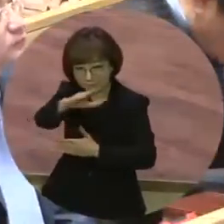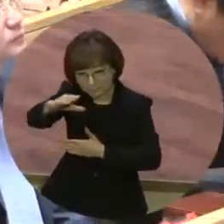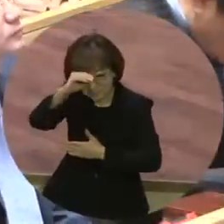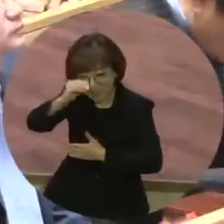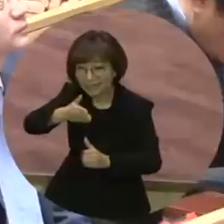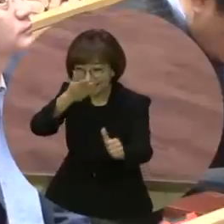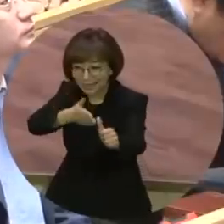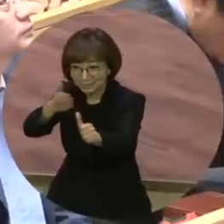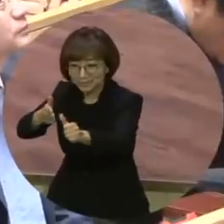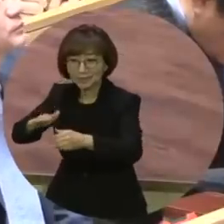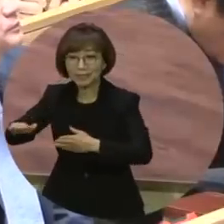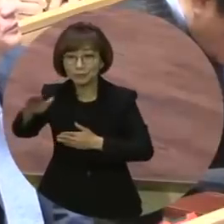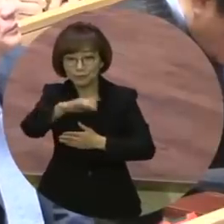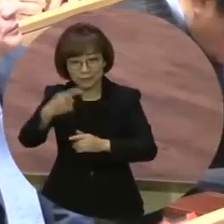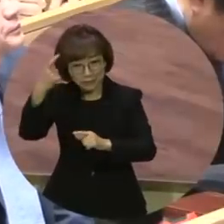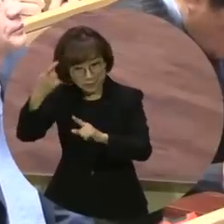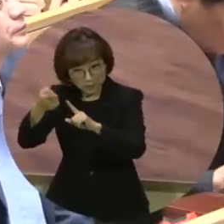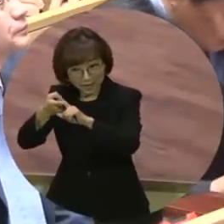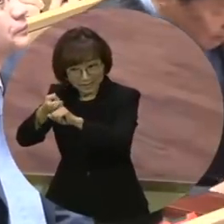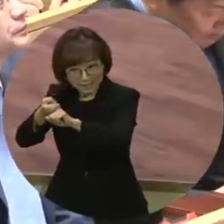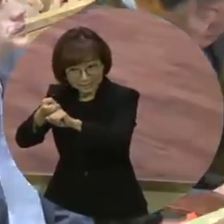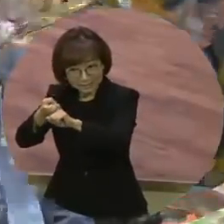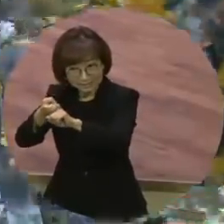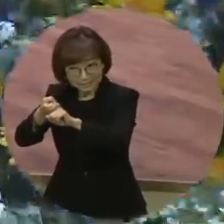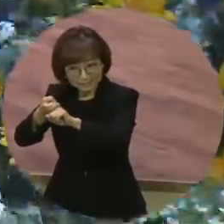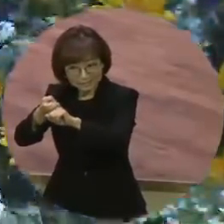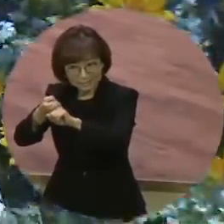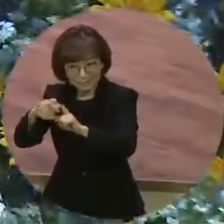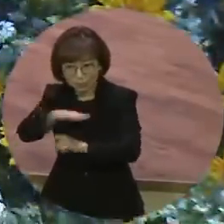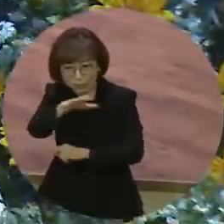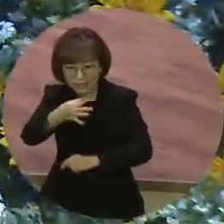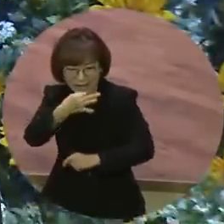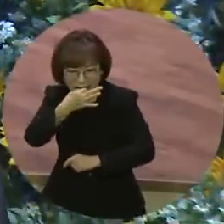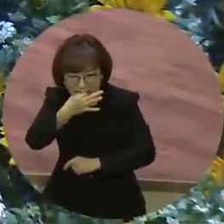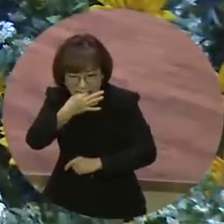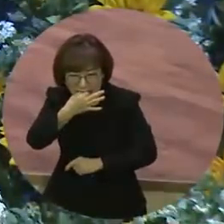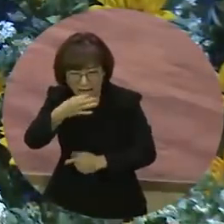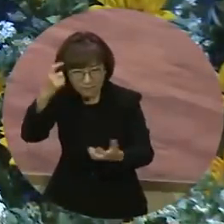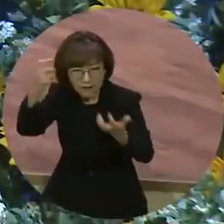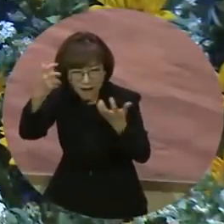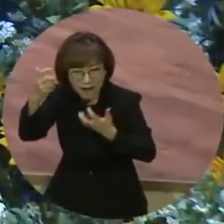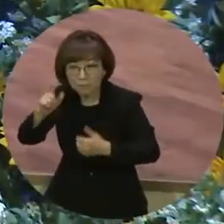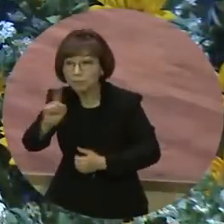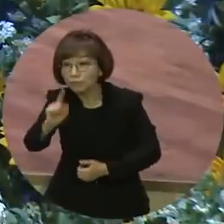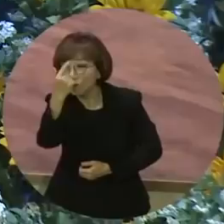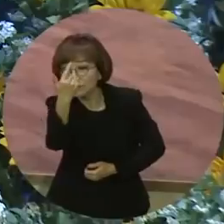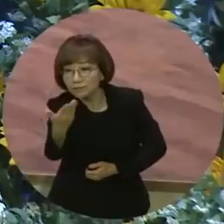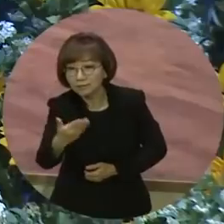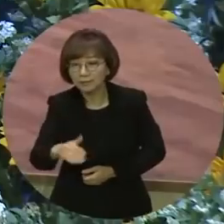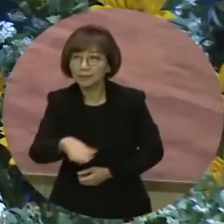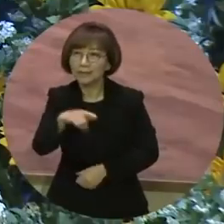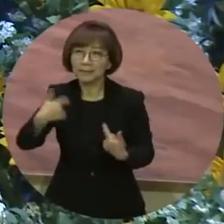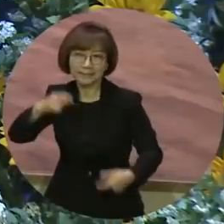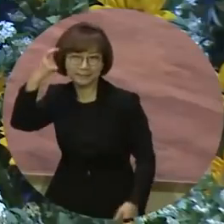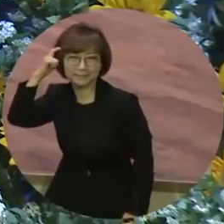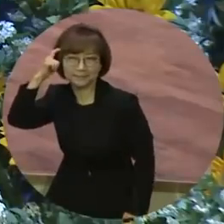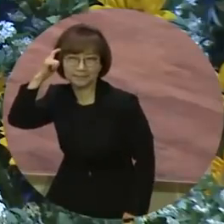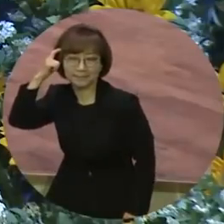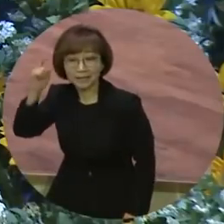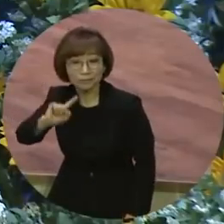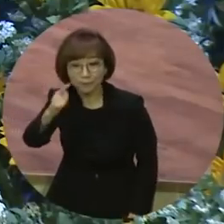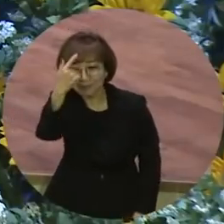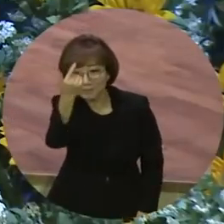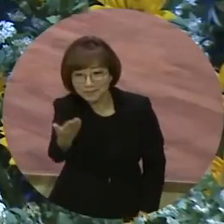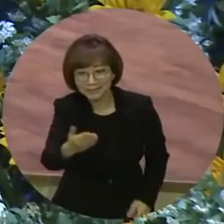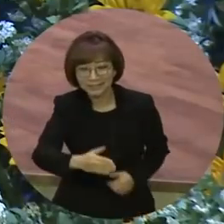관심이, 여러분의 야망이, 여러분 욕심 어디에 있습니까? 24시 생각하는 것이 어디에 있습니까?